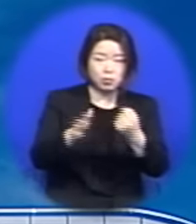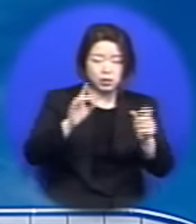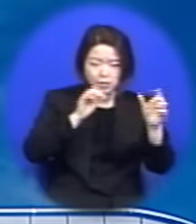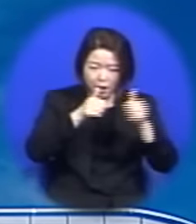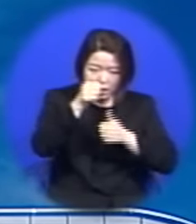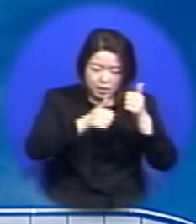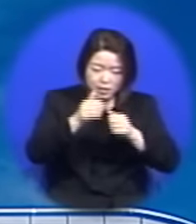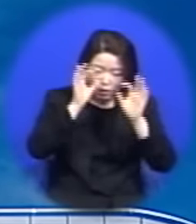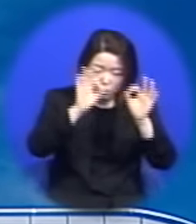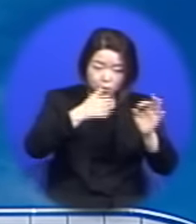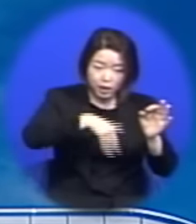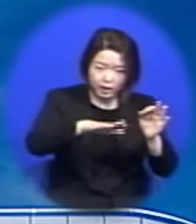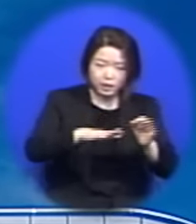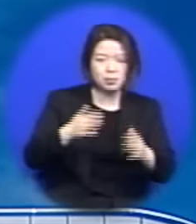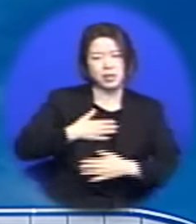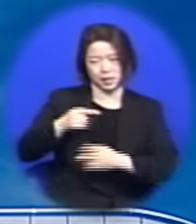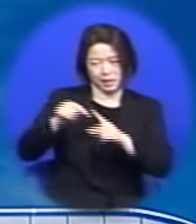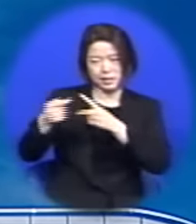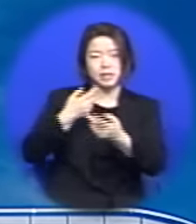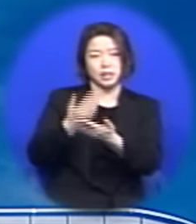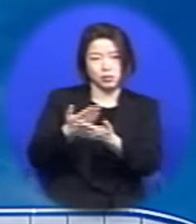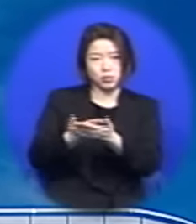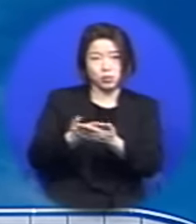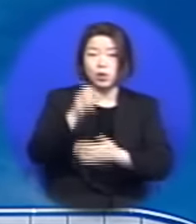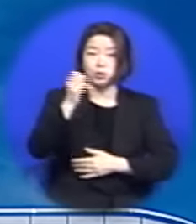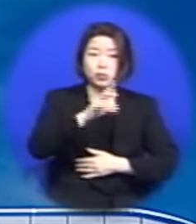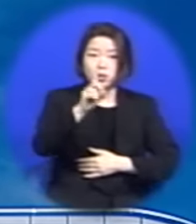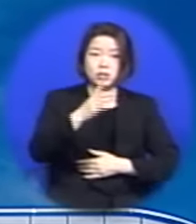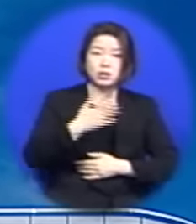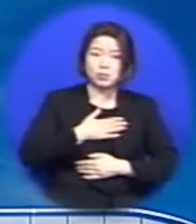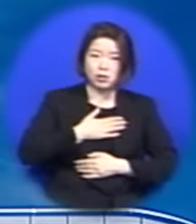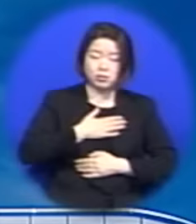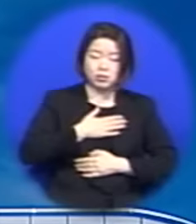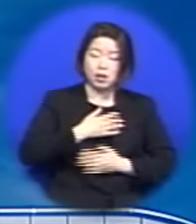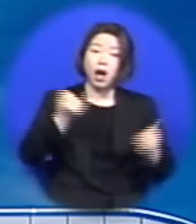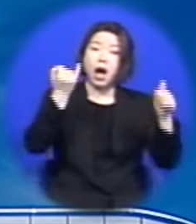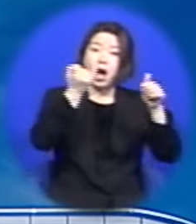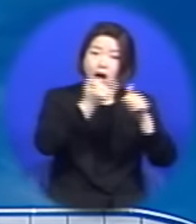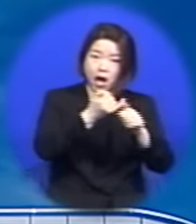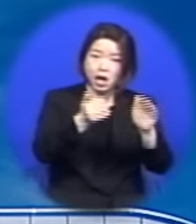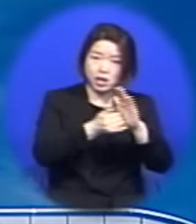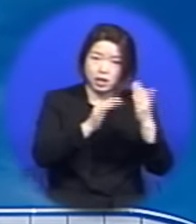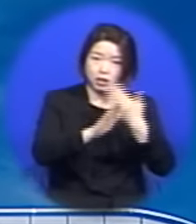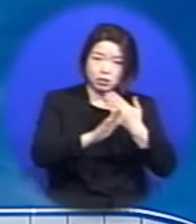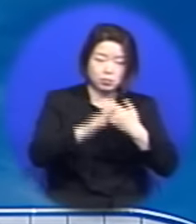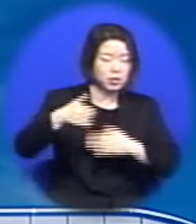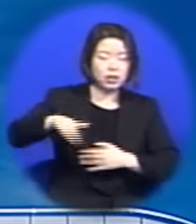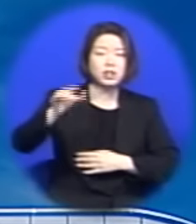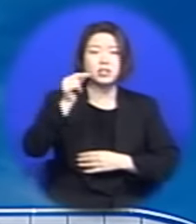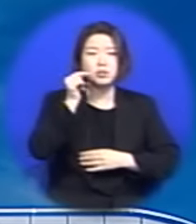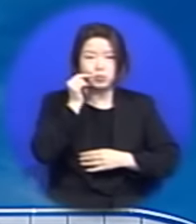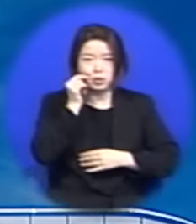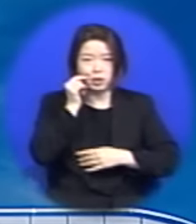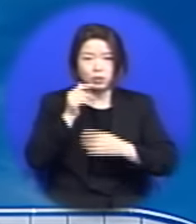해하 하라 하고 또 한 사람은 이르되 나는 장가 들었으니 그러므로 가지 못하겠노라